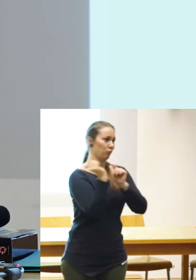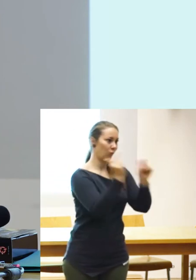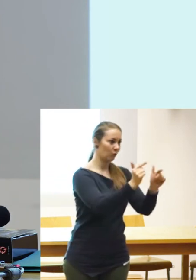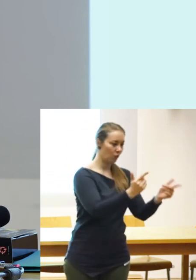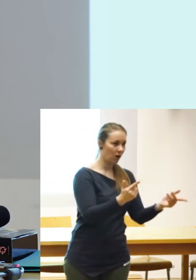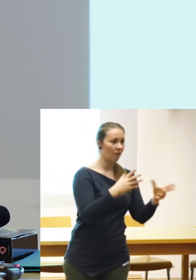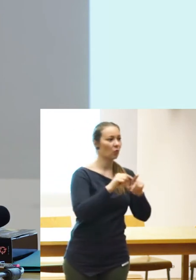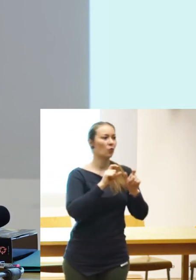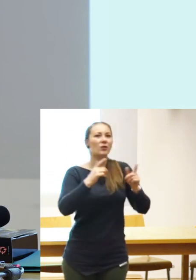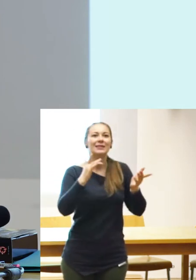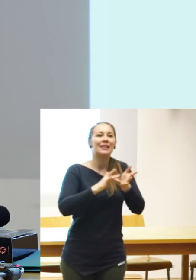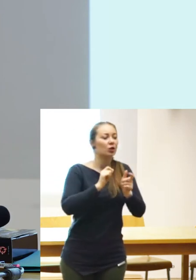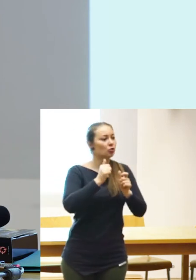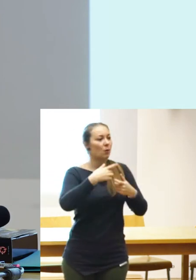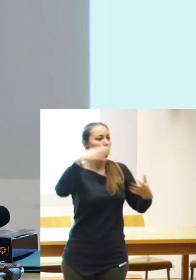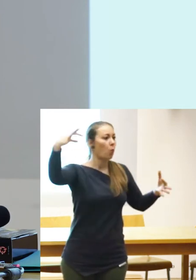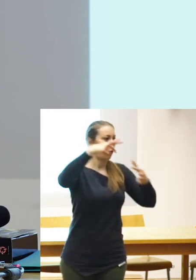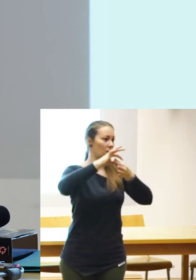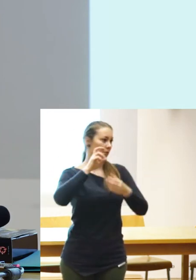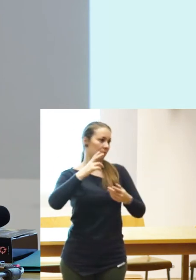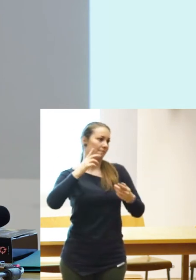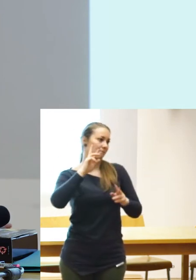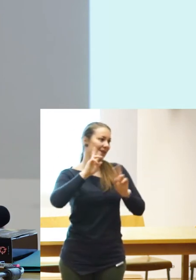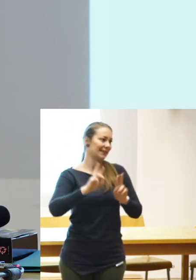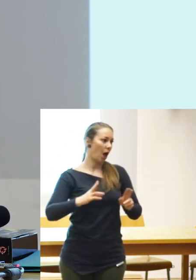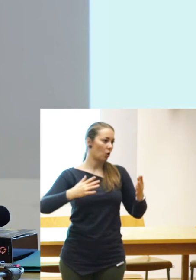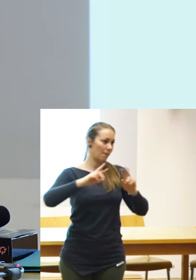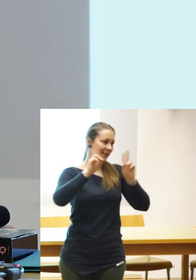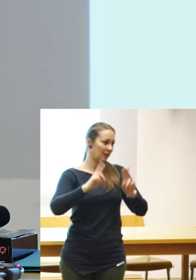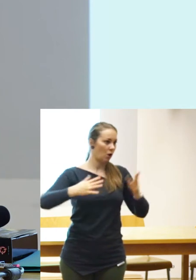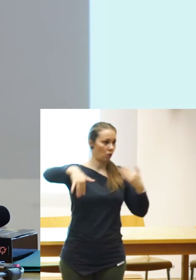tou mezinárodní scénou, která se tam projeví. Takže